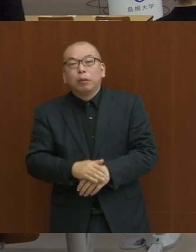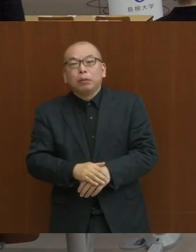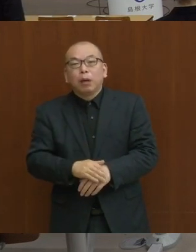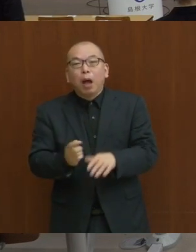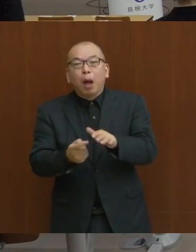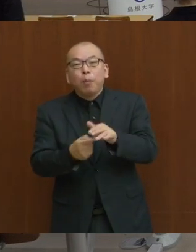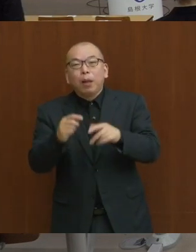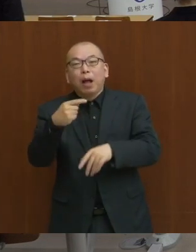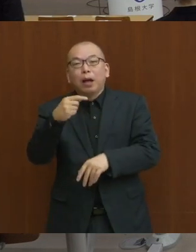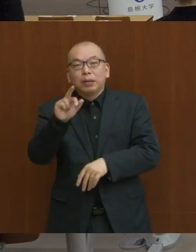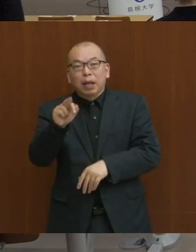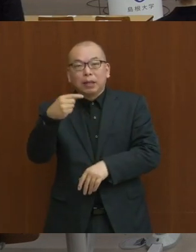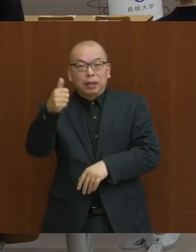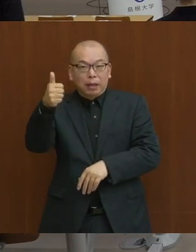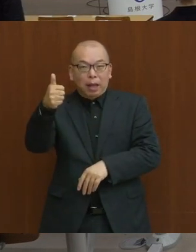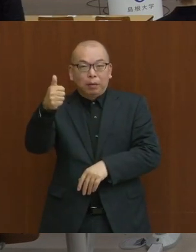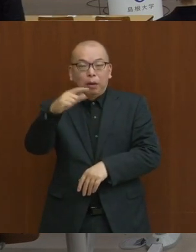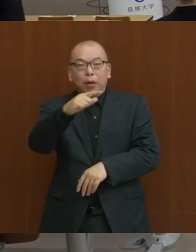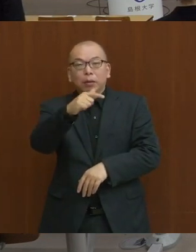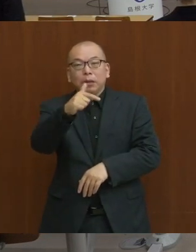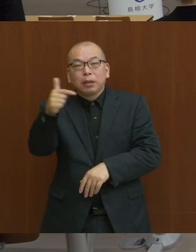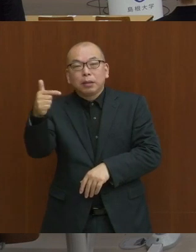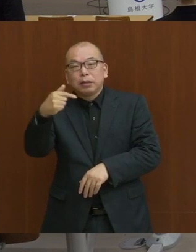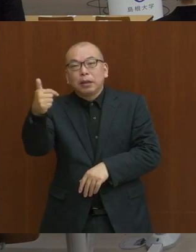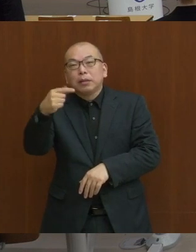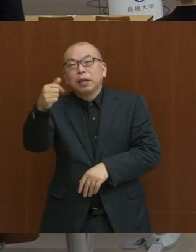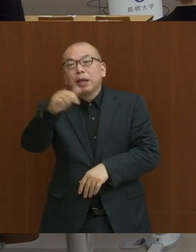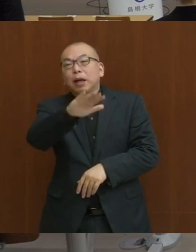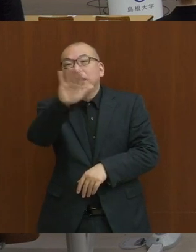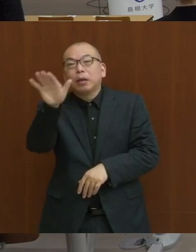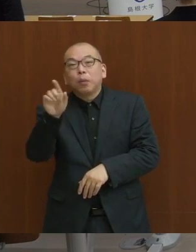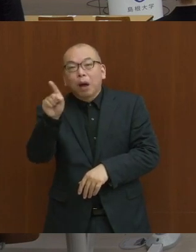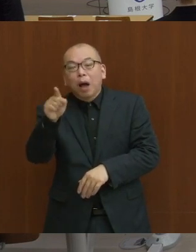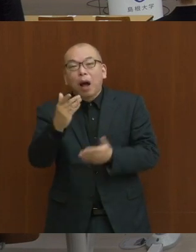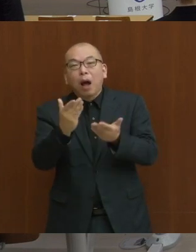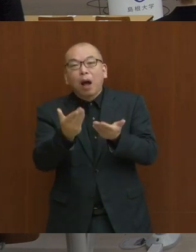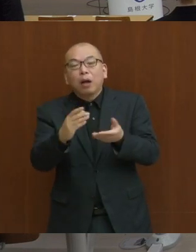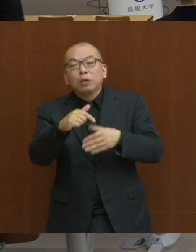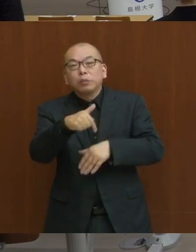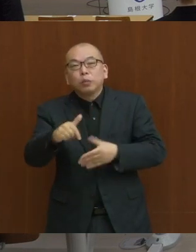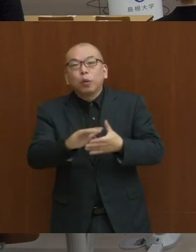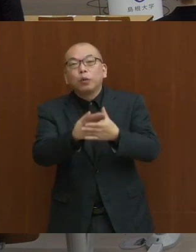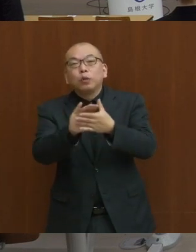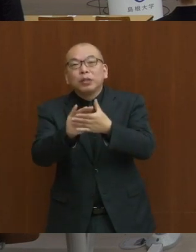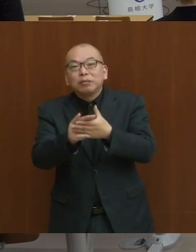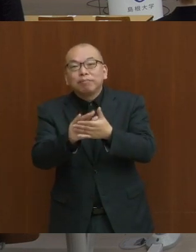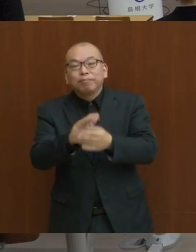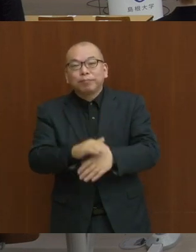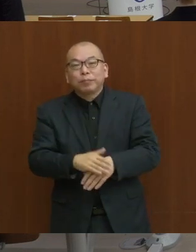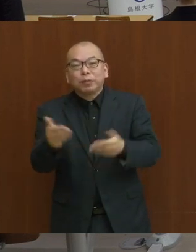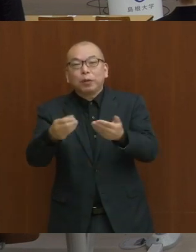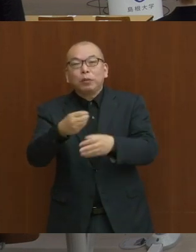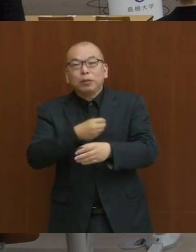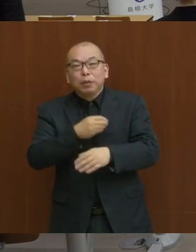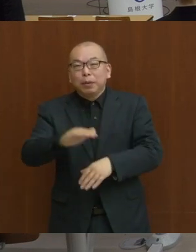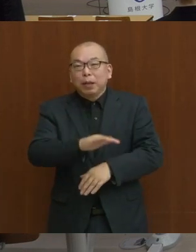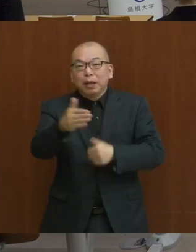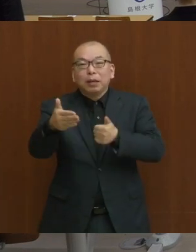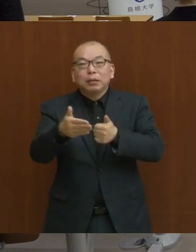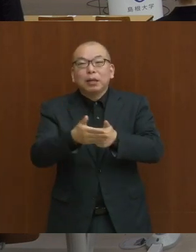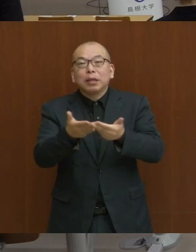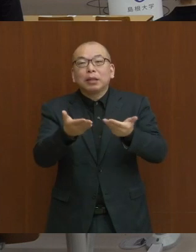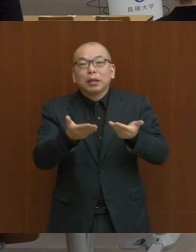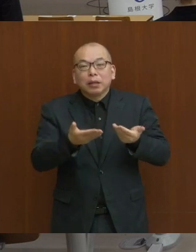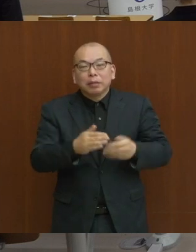先生をはじめとする多くの先生方、学部の友人たち、職員の方々に支えられなが